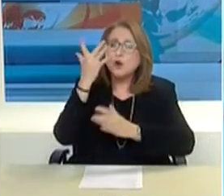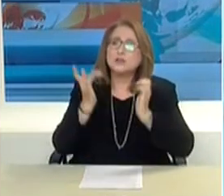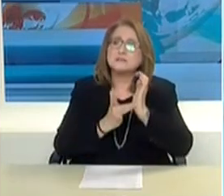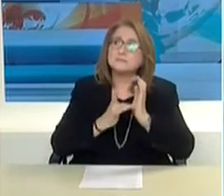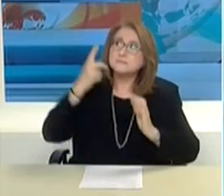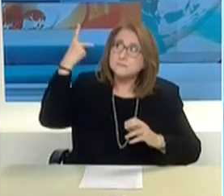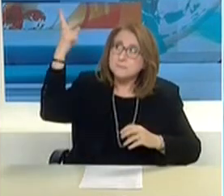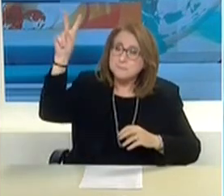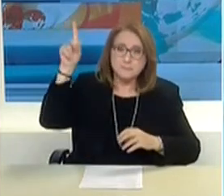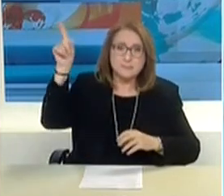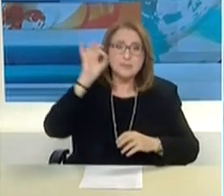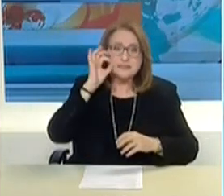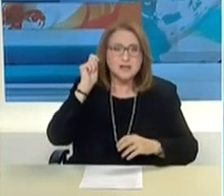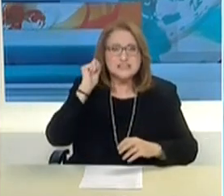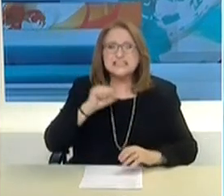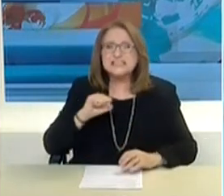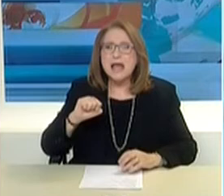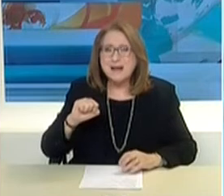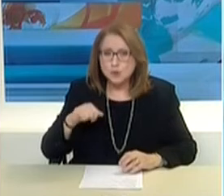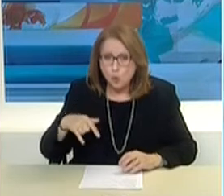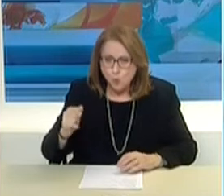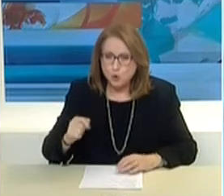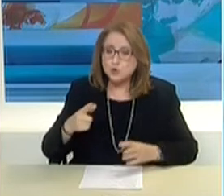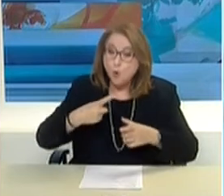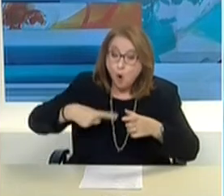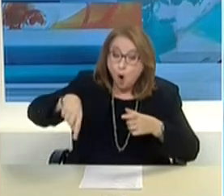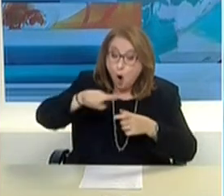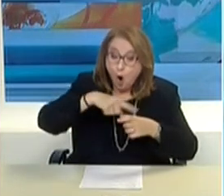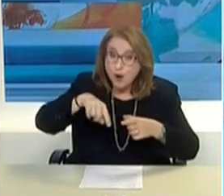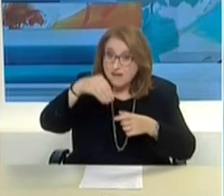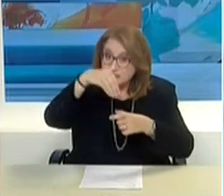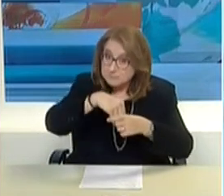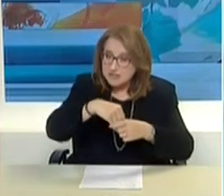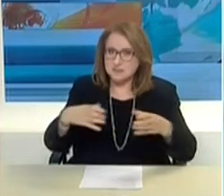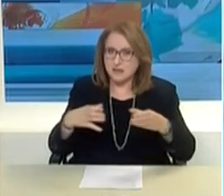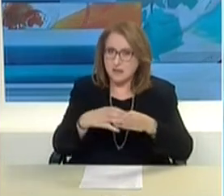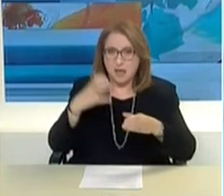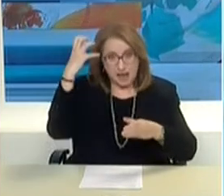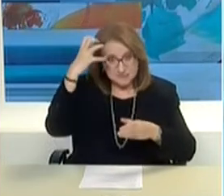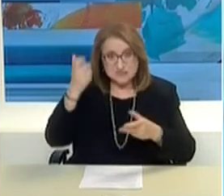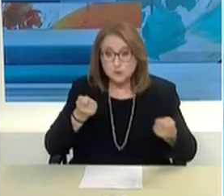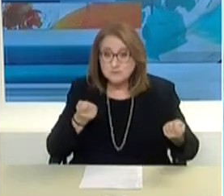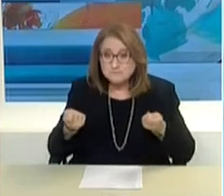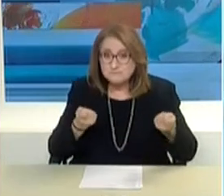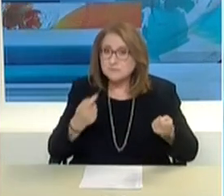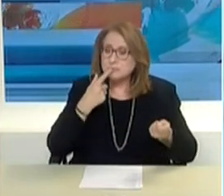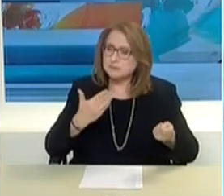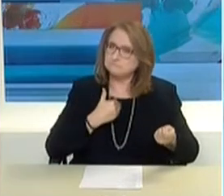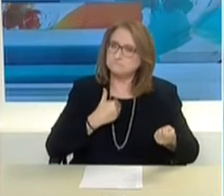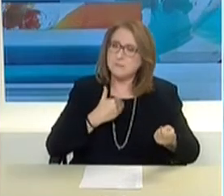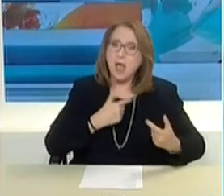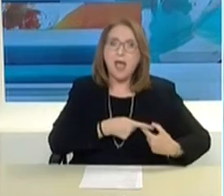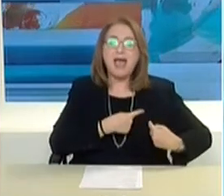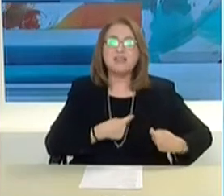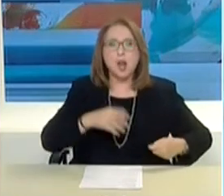Θεσσαλονίκη, οι οποίοι είναι ανάμεσα σε αυτή την συντονιστική ομάδα μεταξύ άλλων επιστημόνων που έθεσαν αυτούς στη διάθεση της